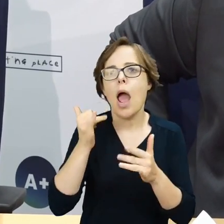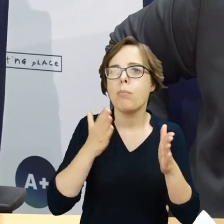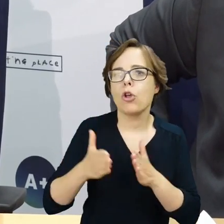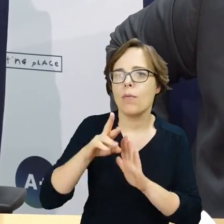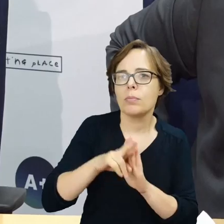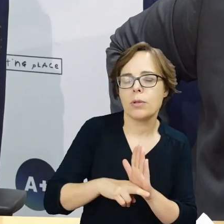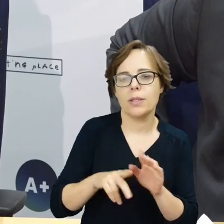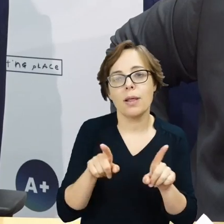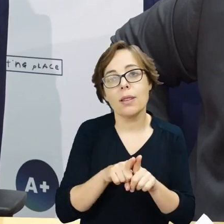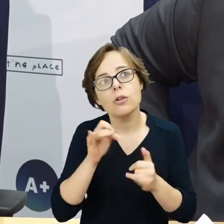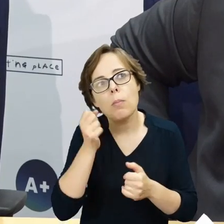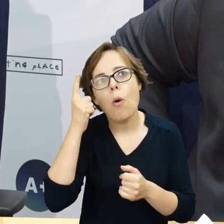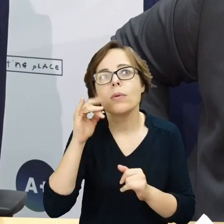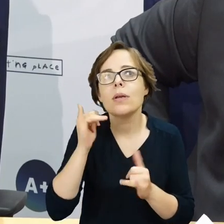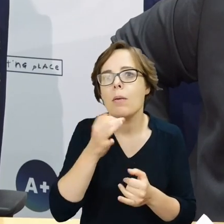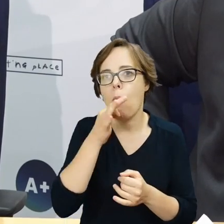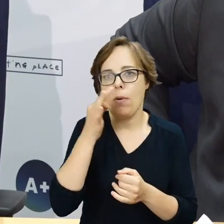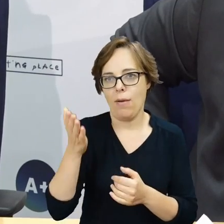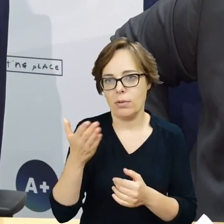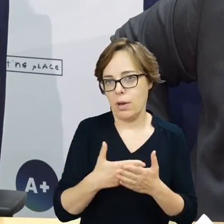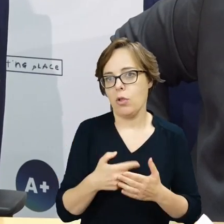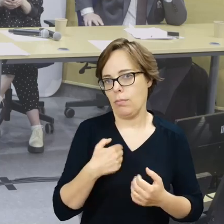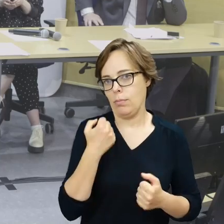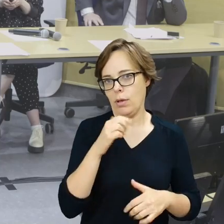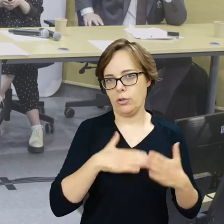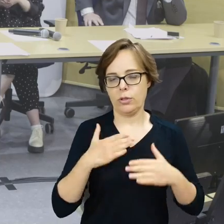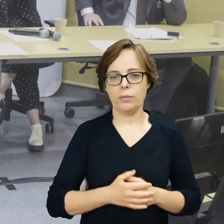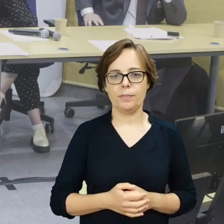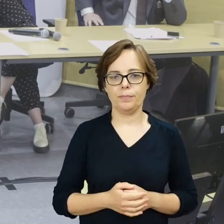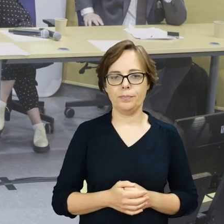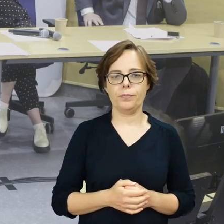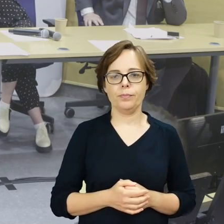które mają cokolwiek zmienić, więc bardzo się cieszę.